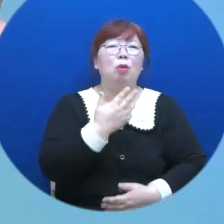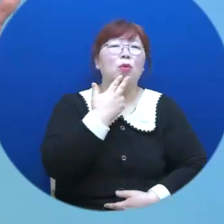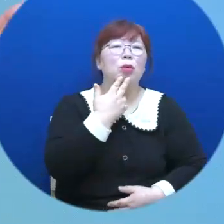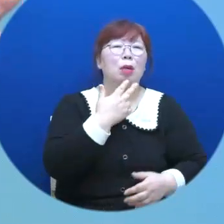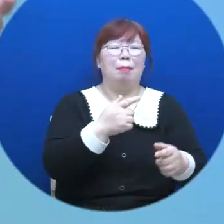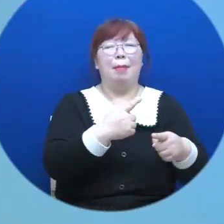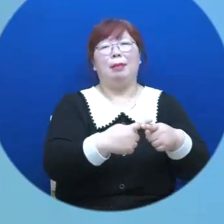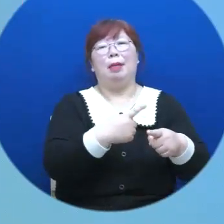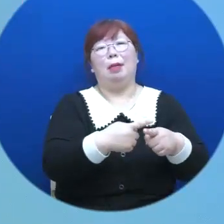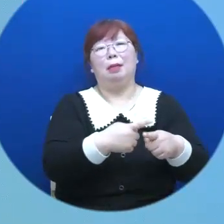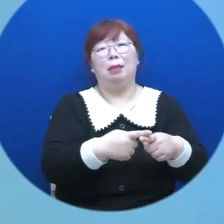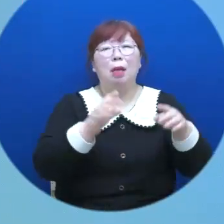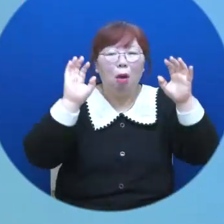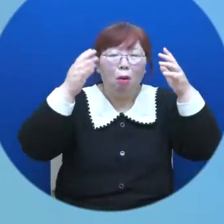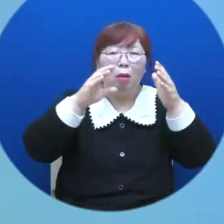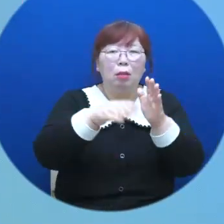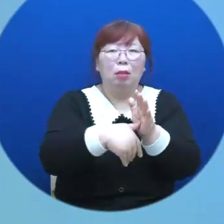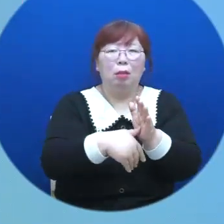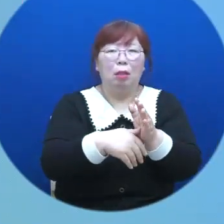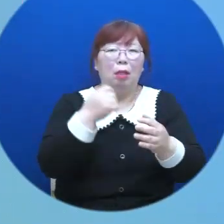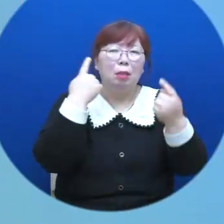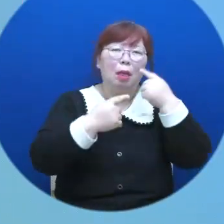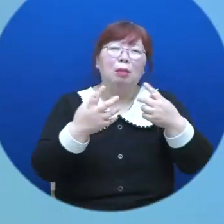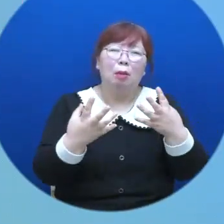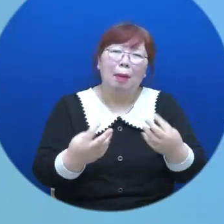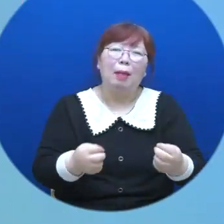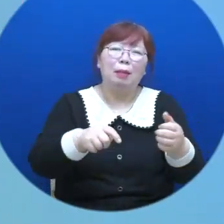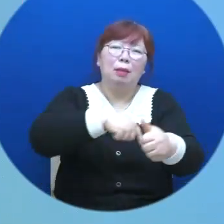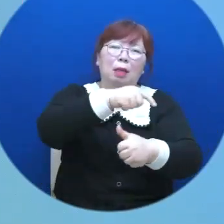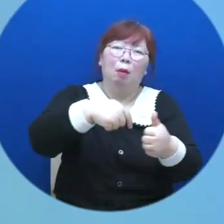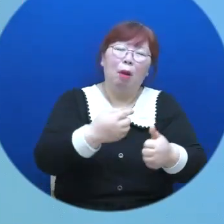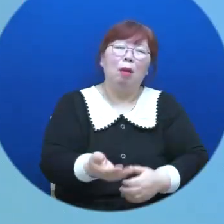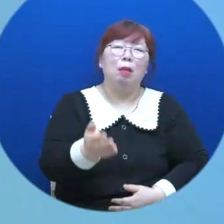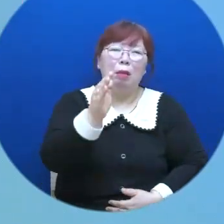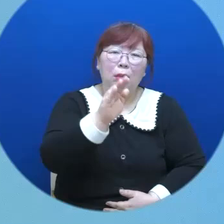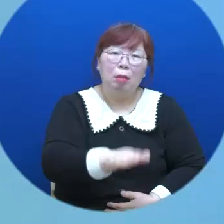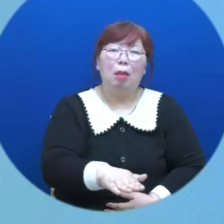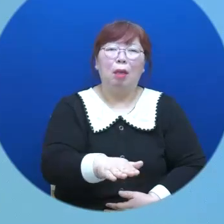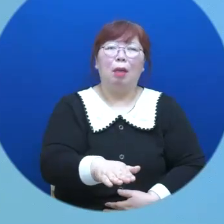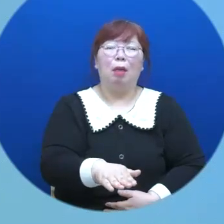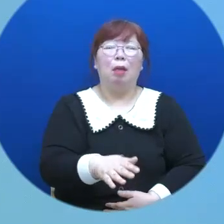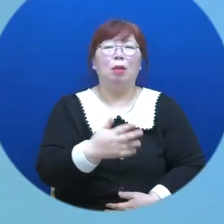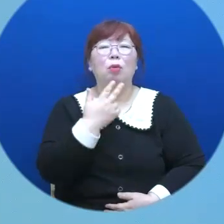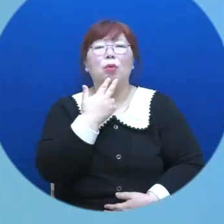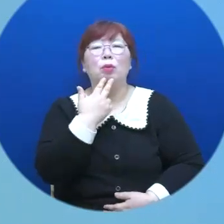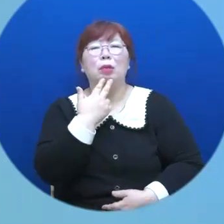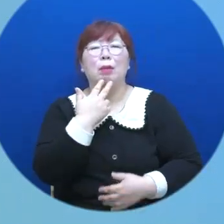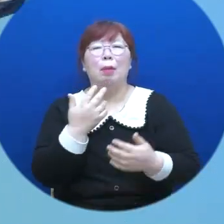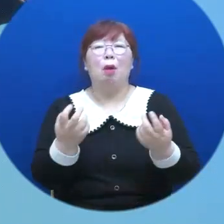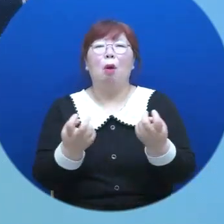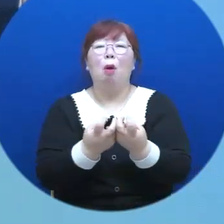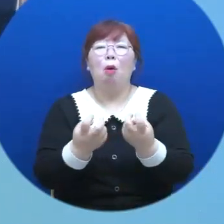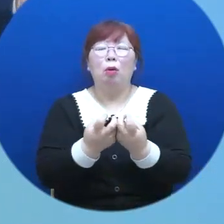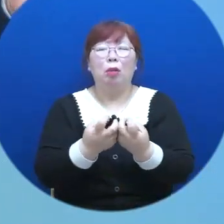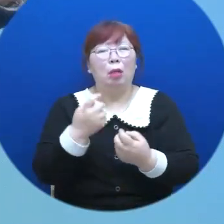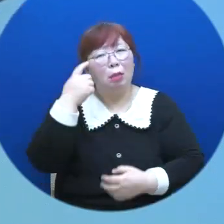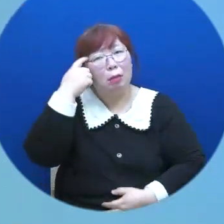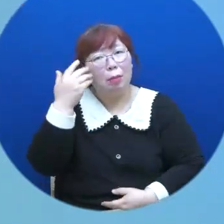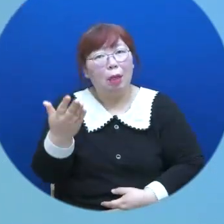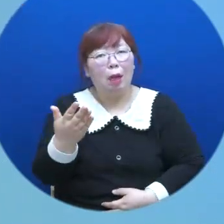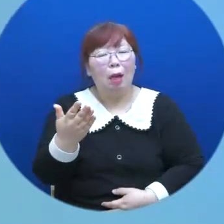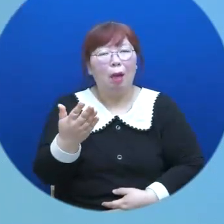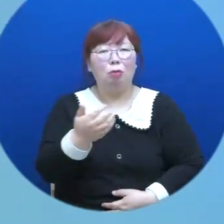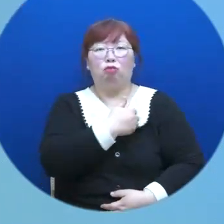입은 어린 시절을 보내는 거죠. 그런데 실제 그는 어땠을까? 충분히 복수할 수